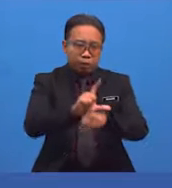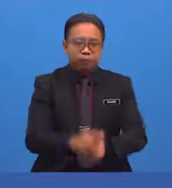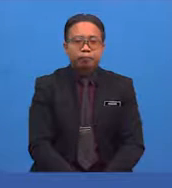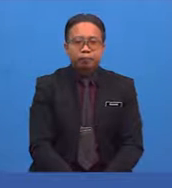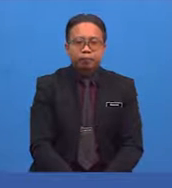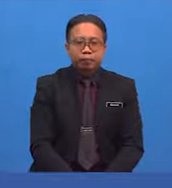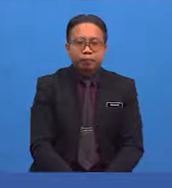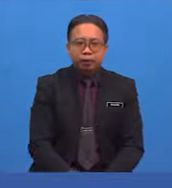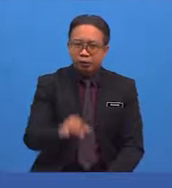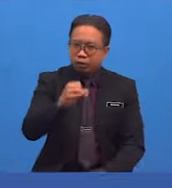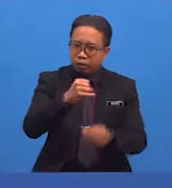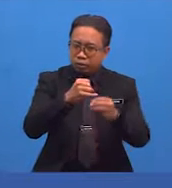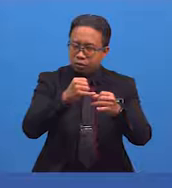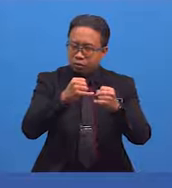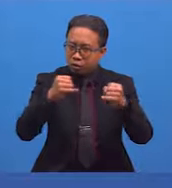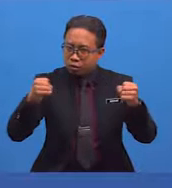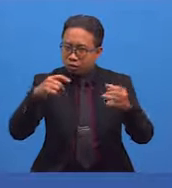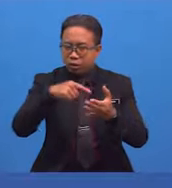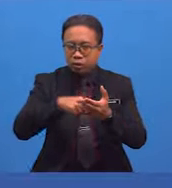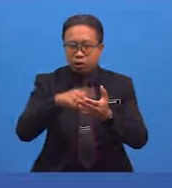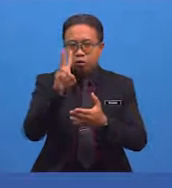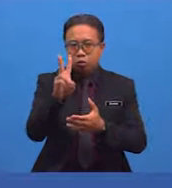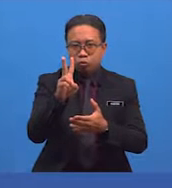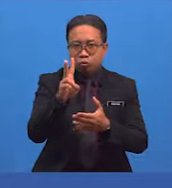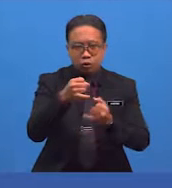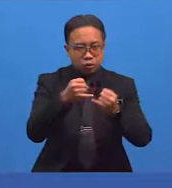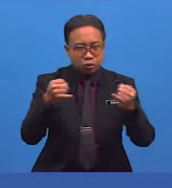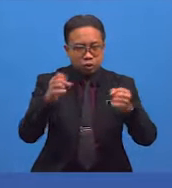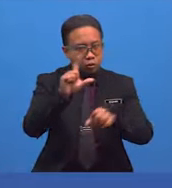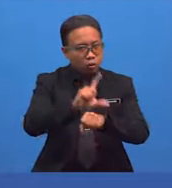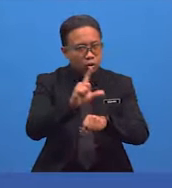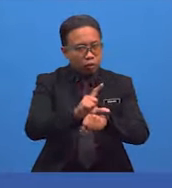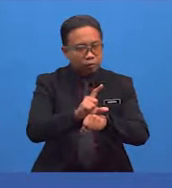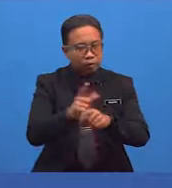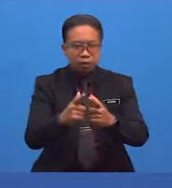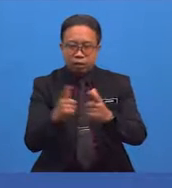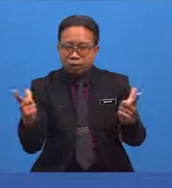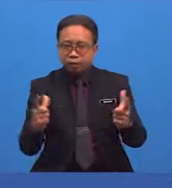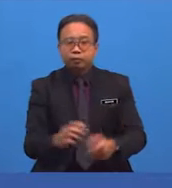Jalur dui logam diperbuat daripada dua jalur logam yang berbeza.